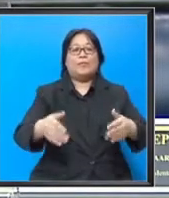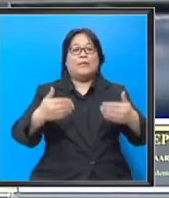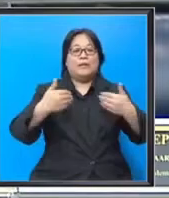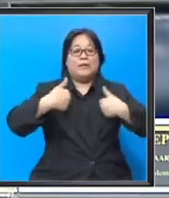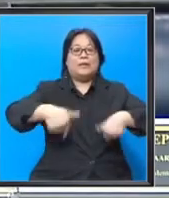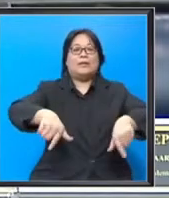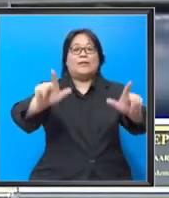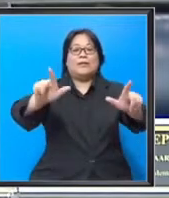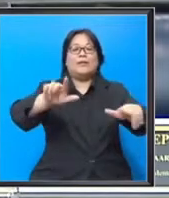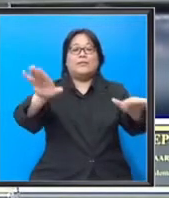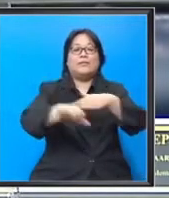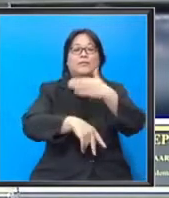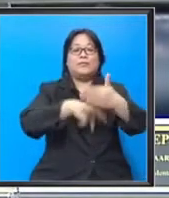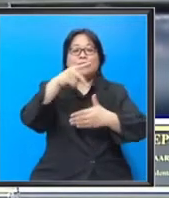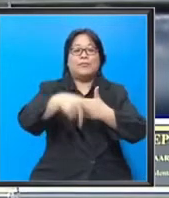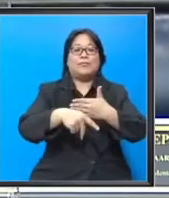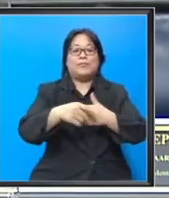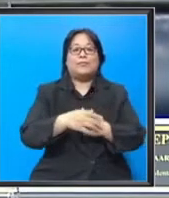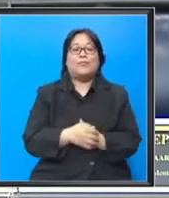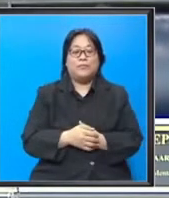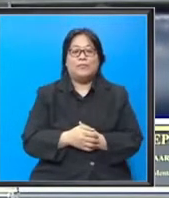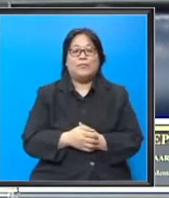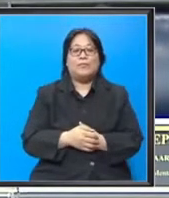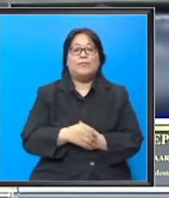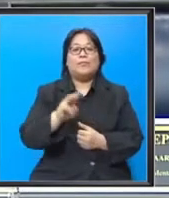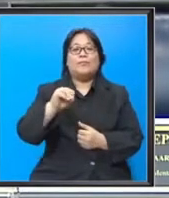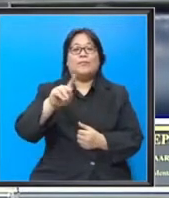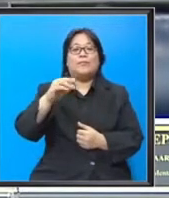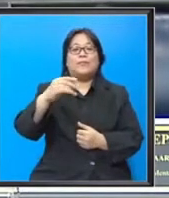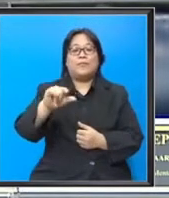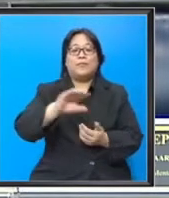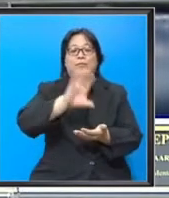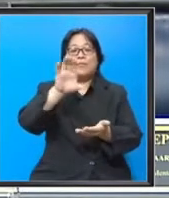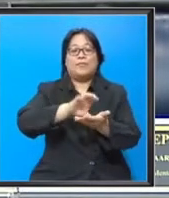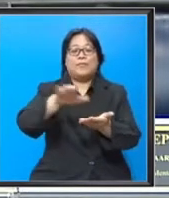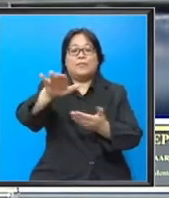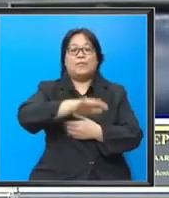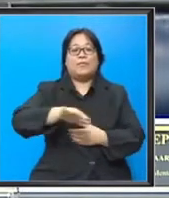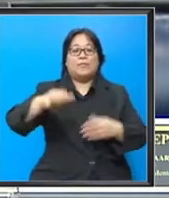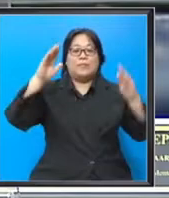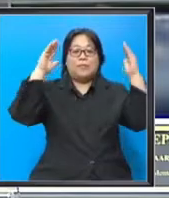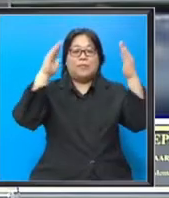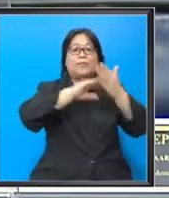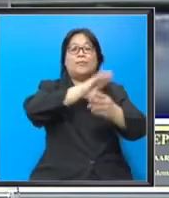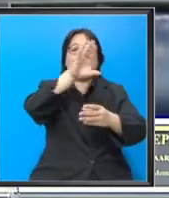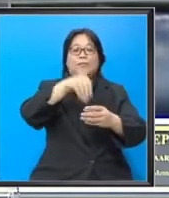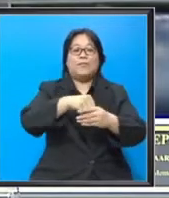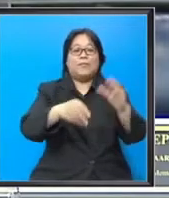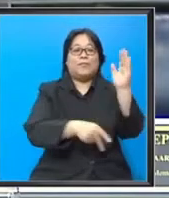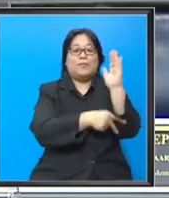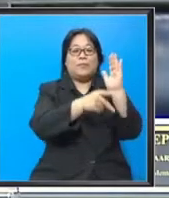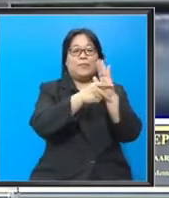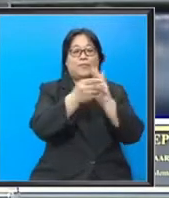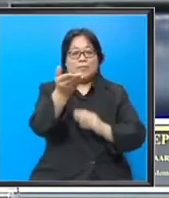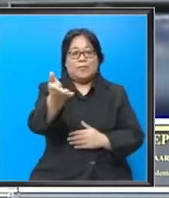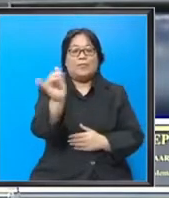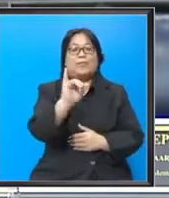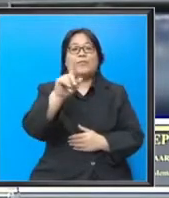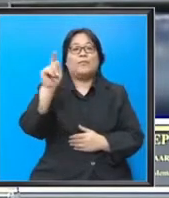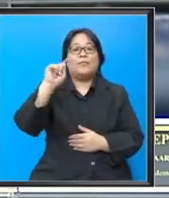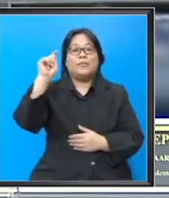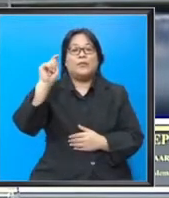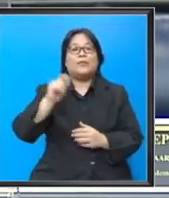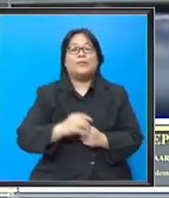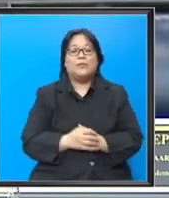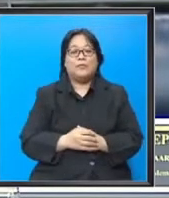berkelayakan di bawah program brush stok multipresenter sekitar Negeri Pahang termasuklah di kawasan parlemen yang pohon Mat itu di